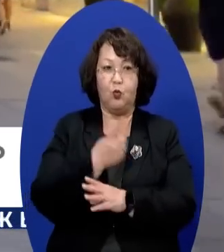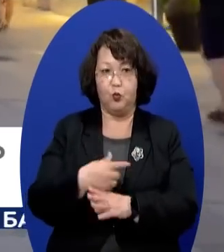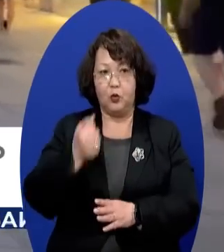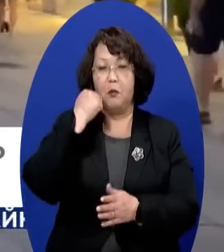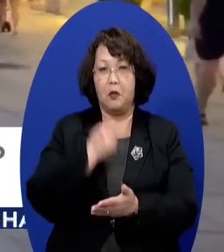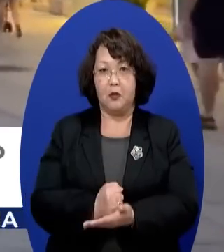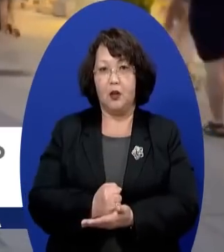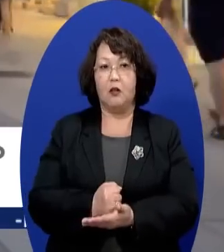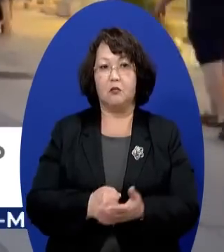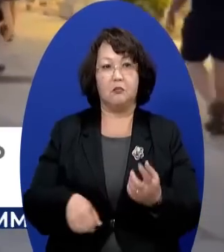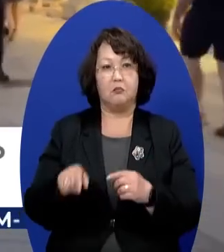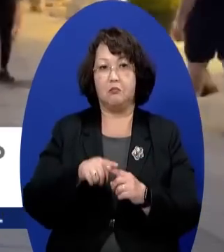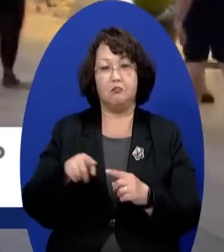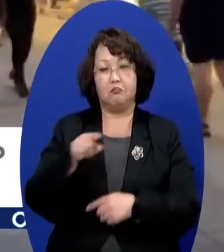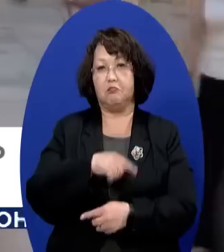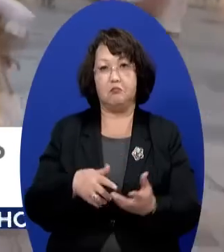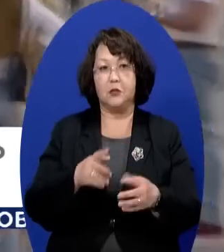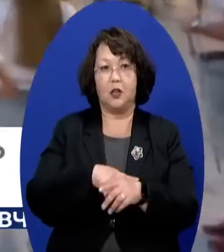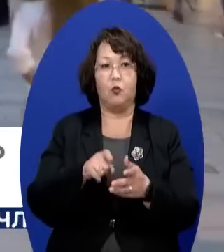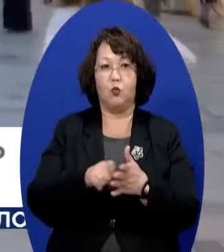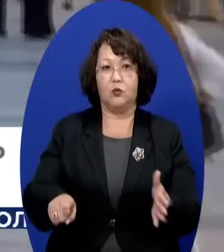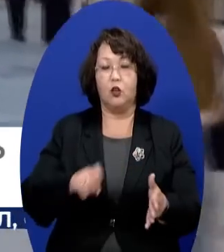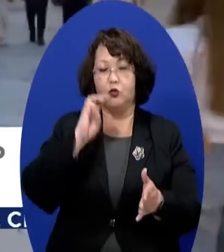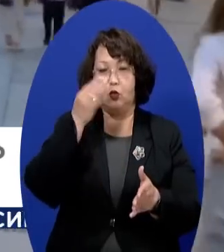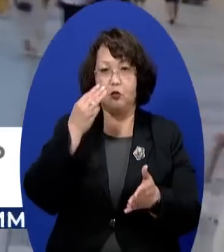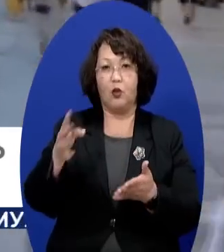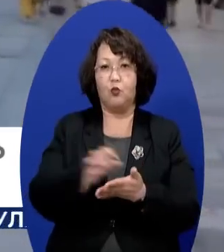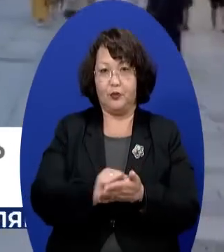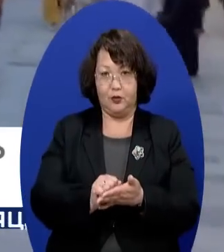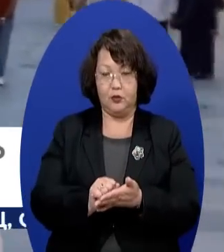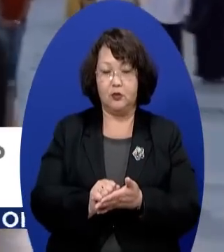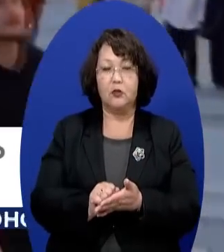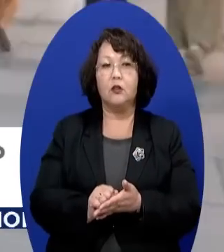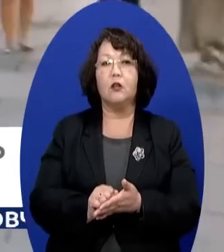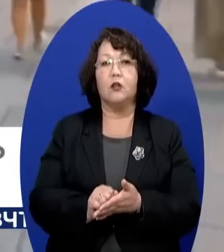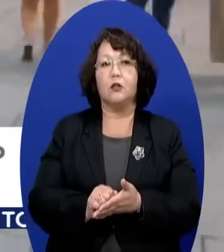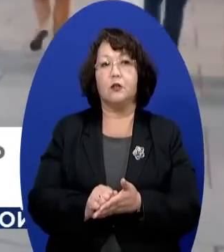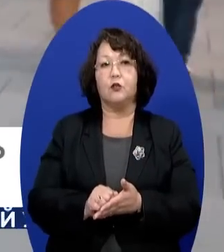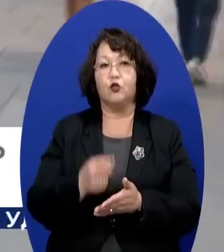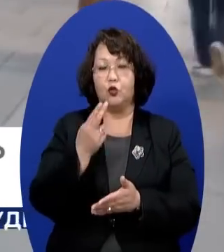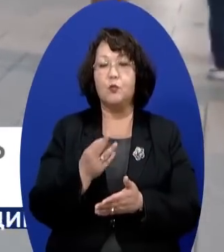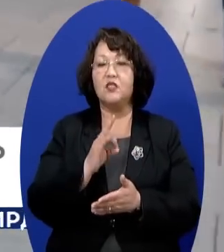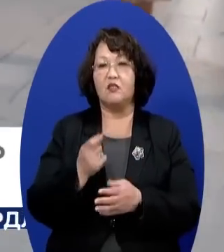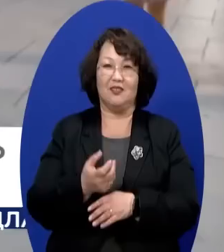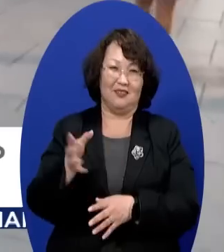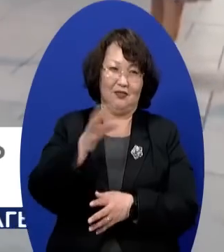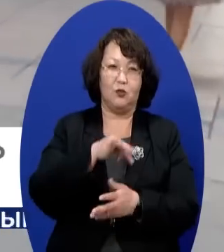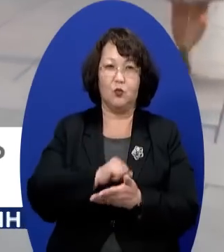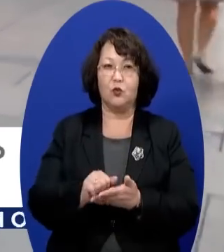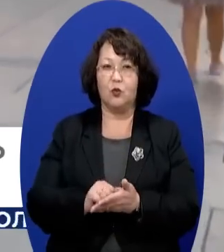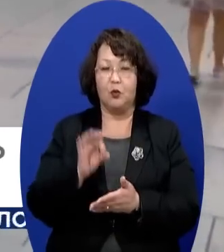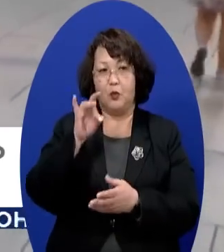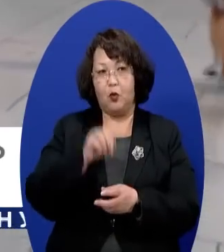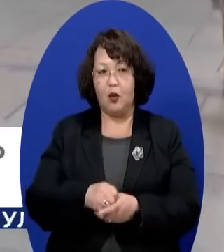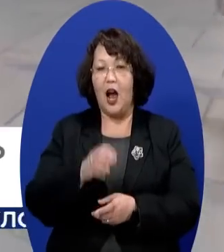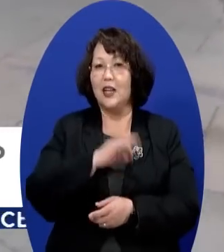баталгаатай, эргэж буцалтгүйгээр цаг хугацаа зааж устгахад дөхөм үзүүлэх, цаашид дэлхийн хэмжээнд цөмийн зэвсгийг устгахад хувь нэмрээ оруулах, цөмийн